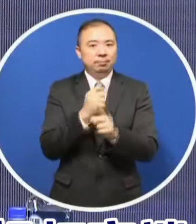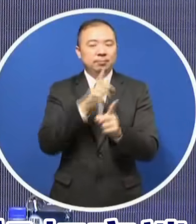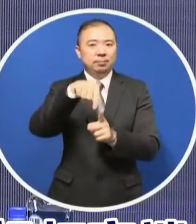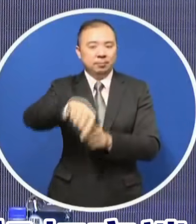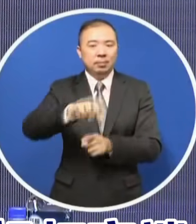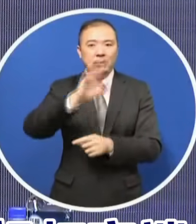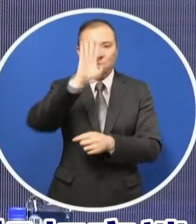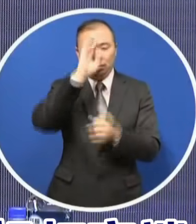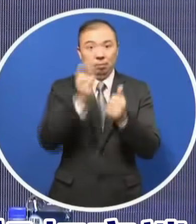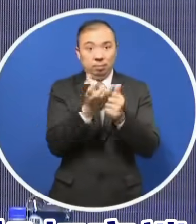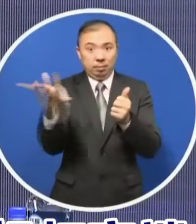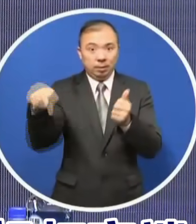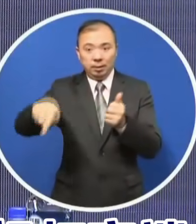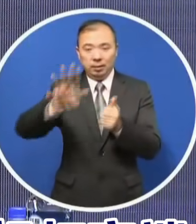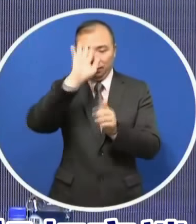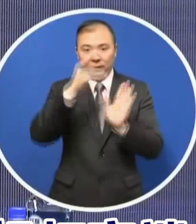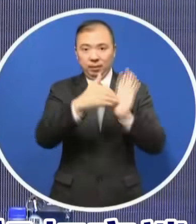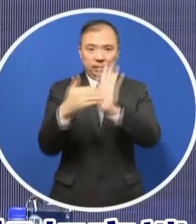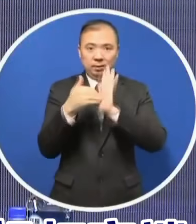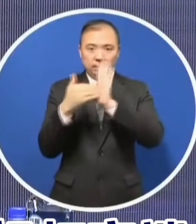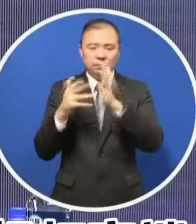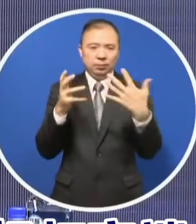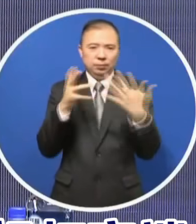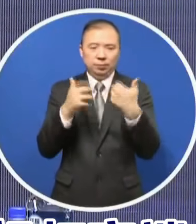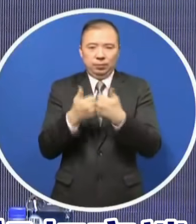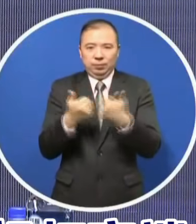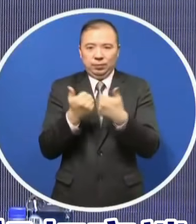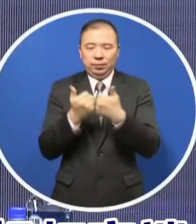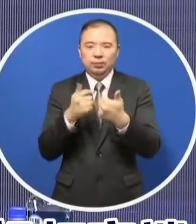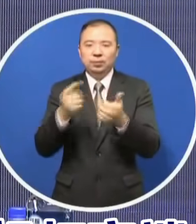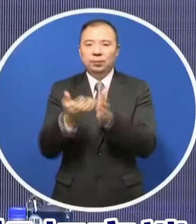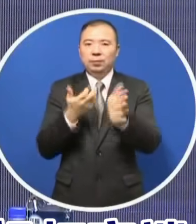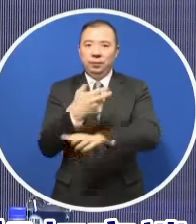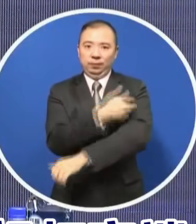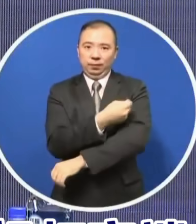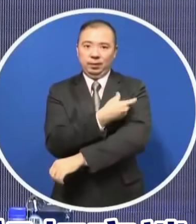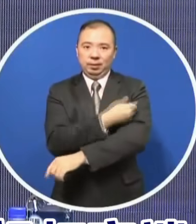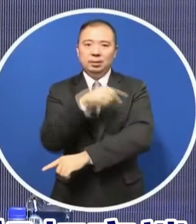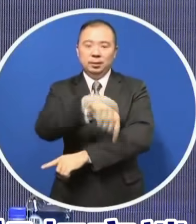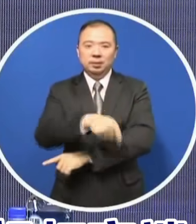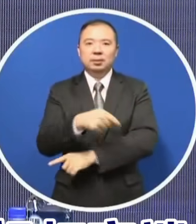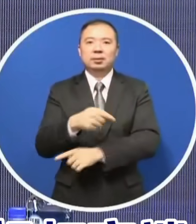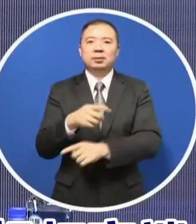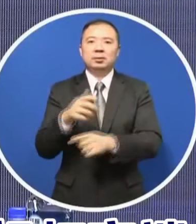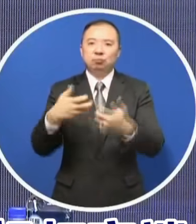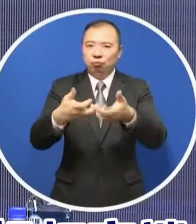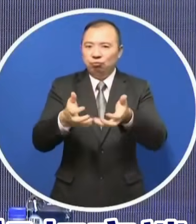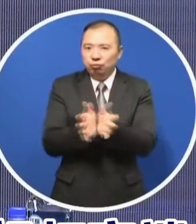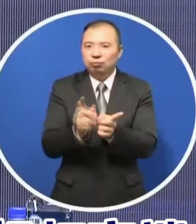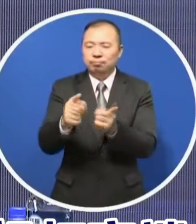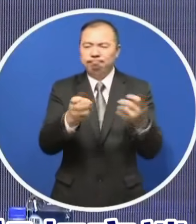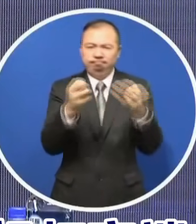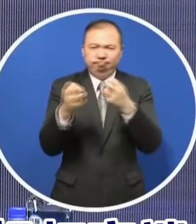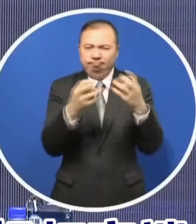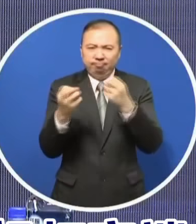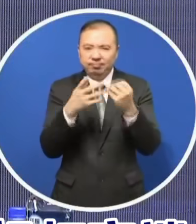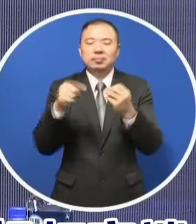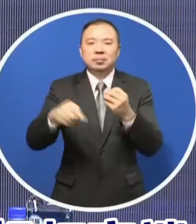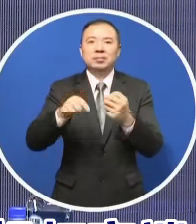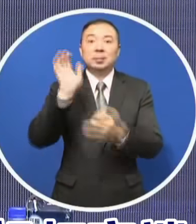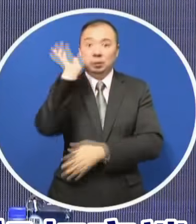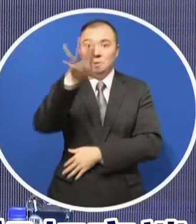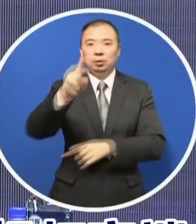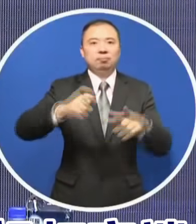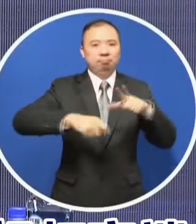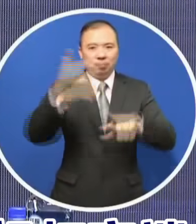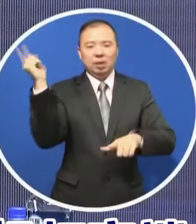咨询会预防接种组的审议，并列入公费施打，开始开放民众登记预